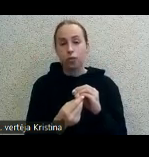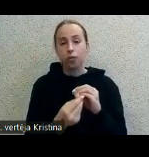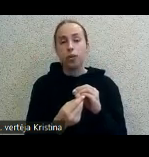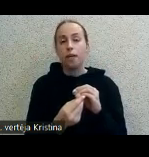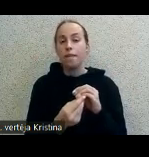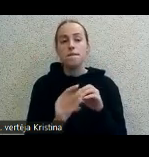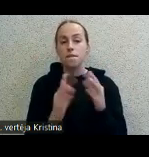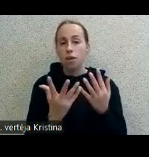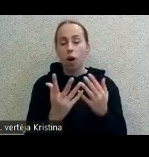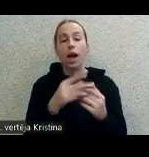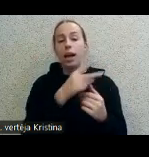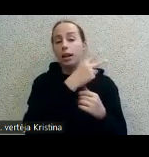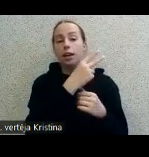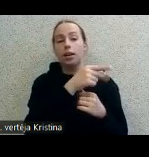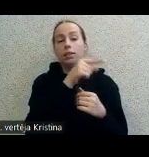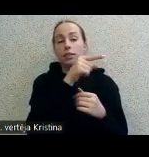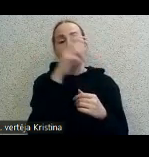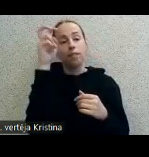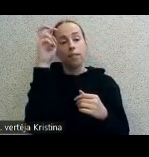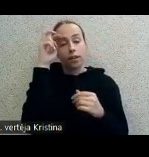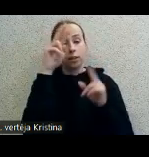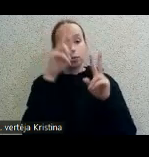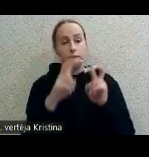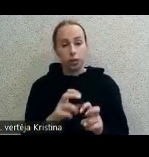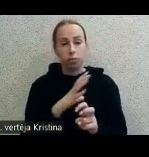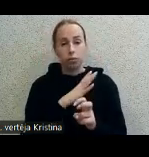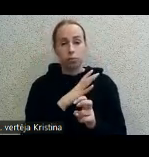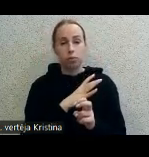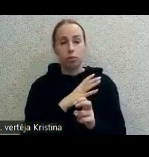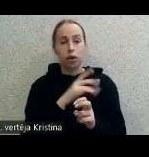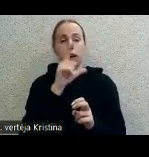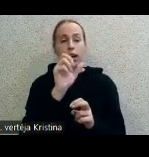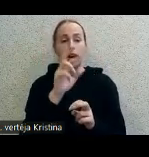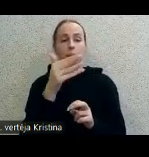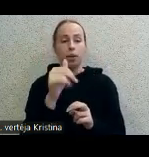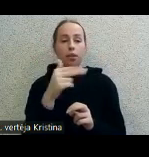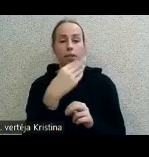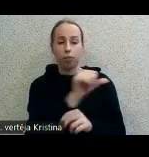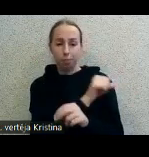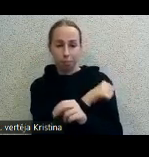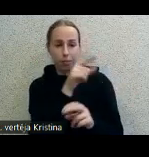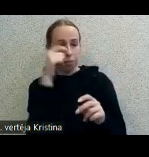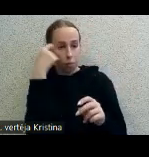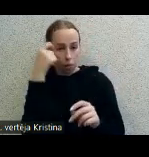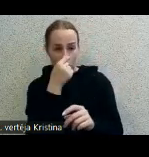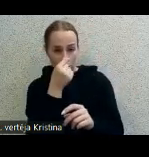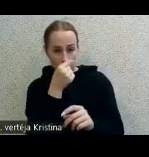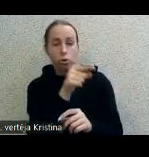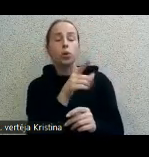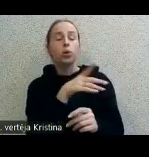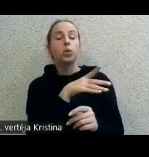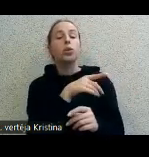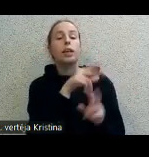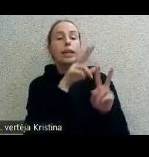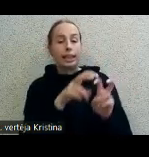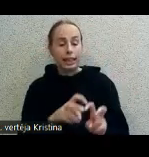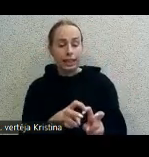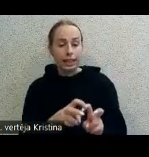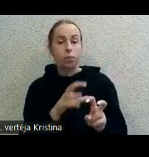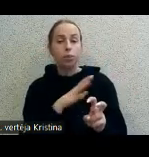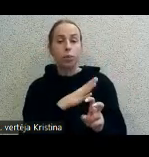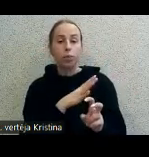šalyje ir profesorius Kreminas sukūrė komandą, sukūrė visą šį tyrimą Ir tai yra